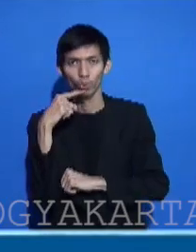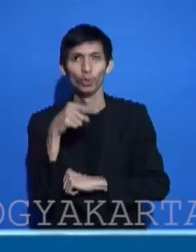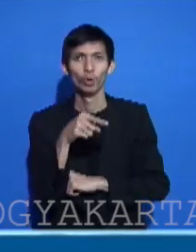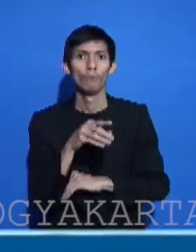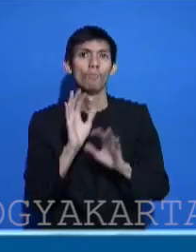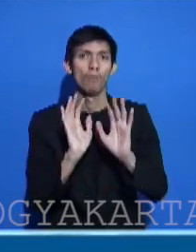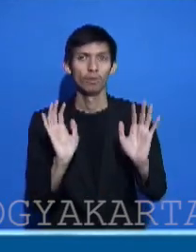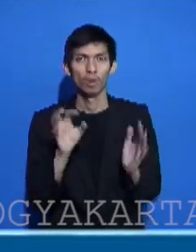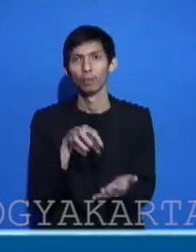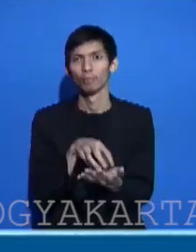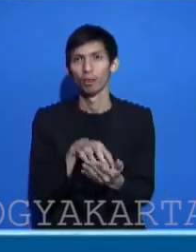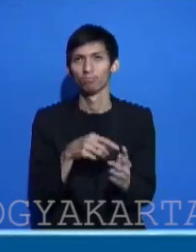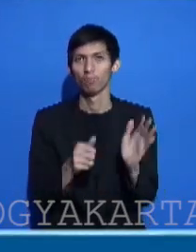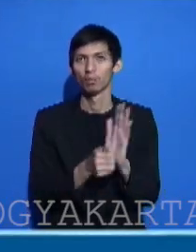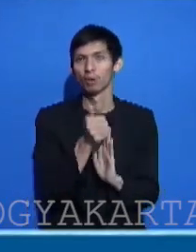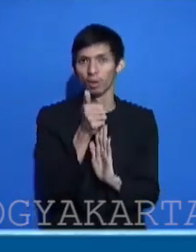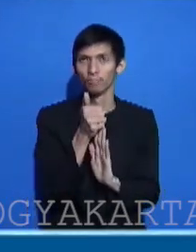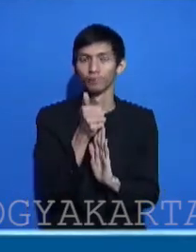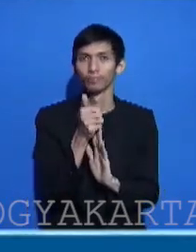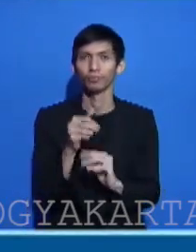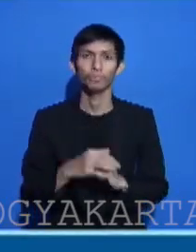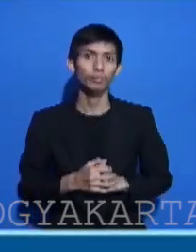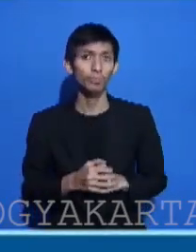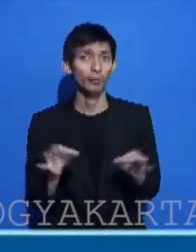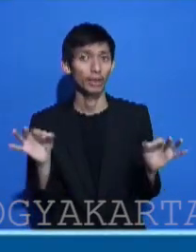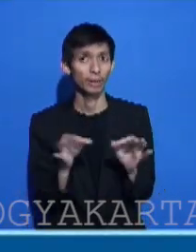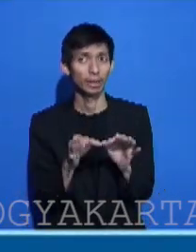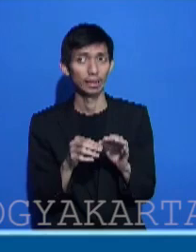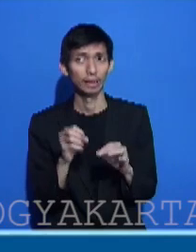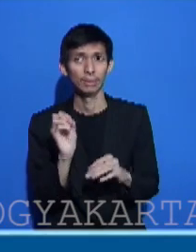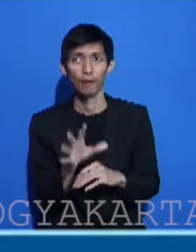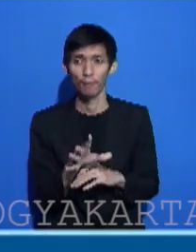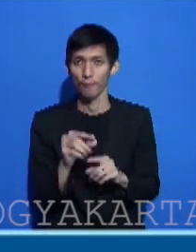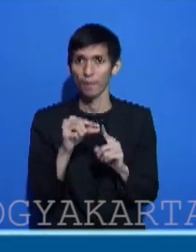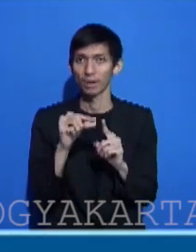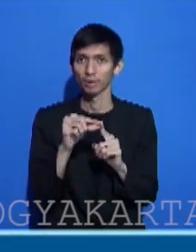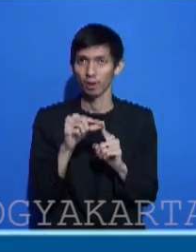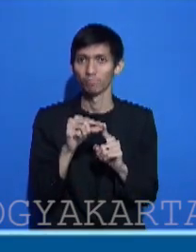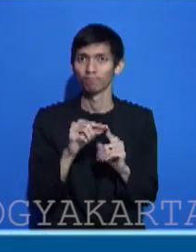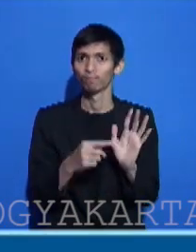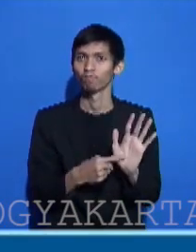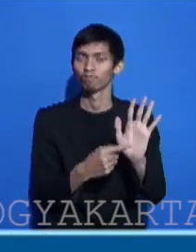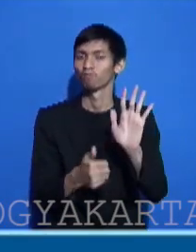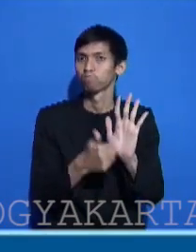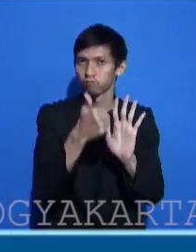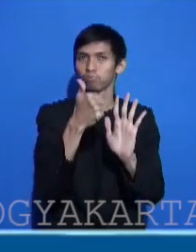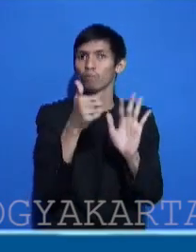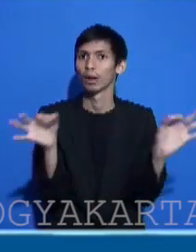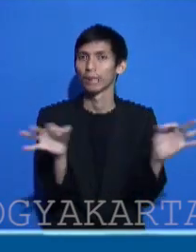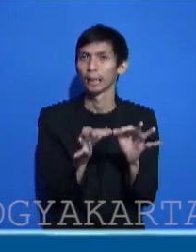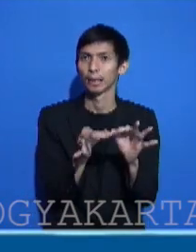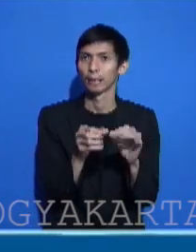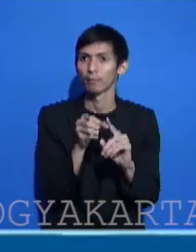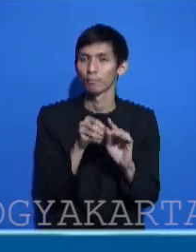menika. Kawuningono pilih pesisir Pandan Sari menika kawentar minangka salah setunggaling pesisir ingkang